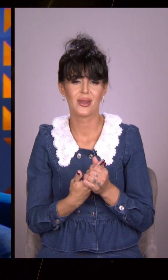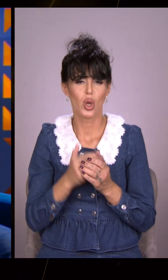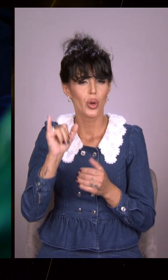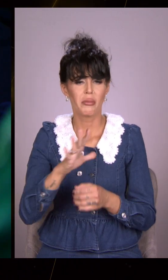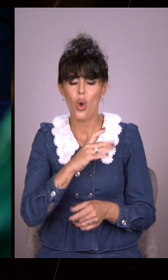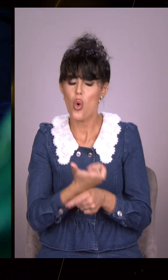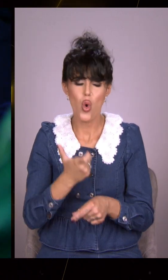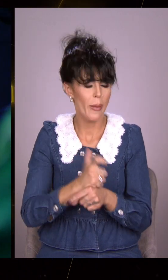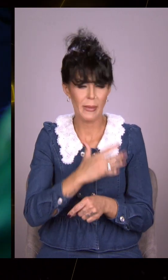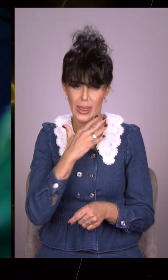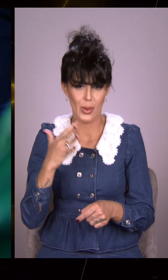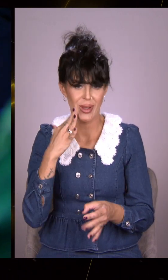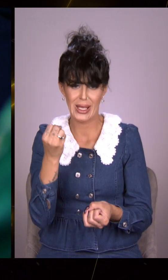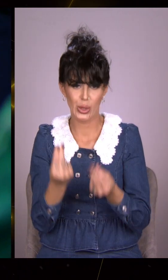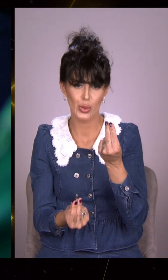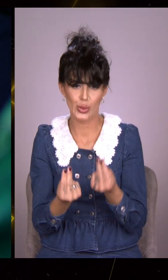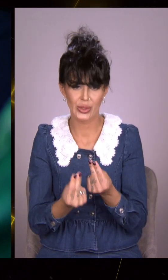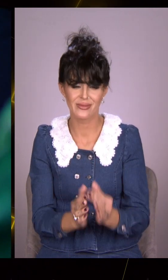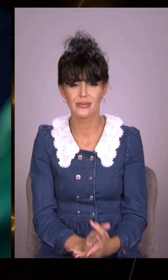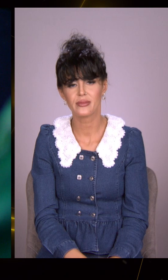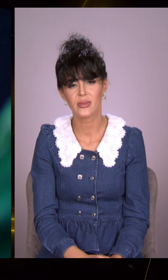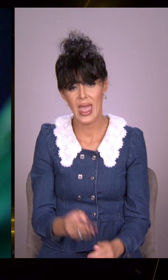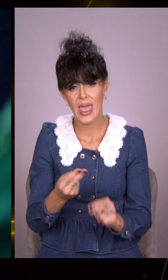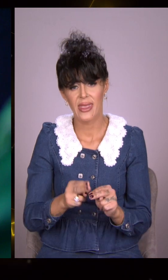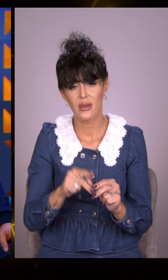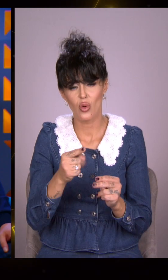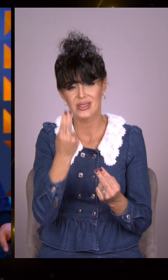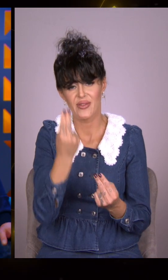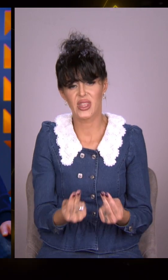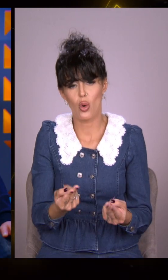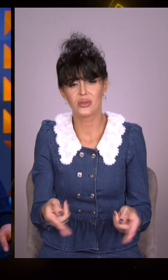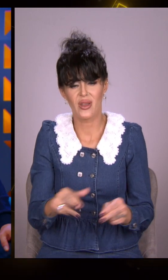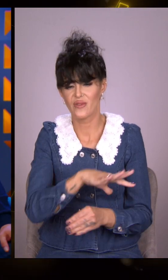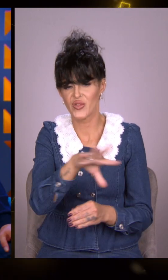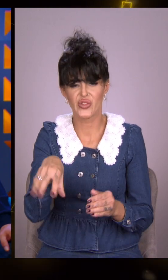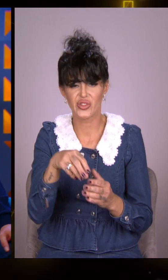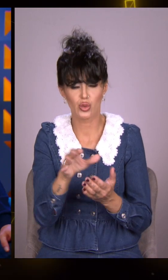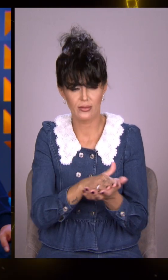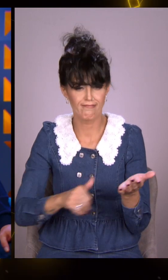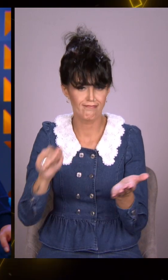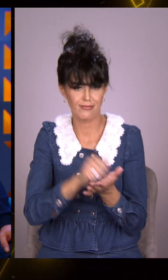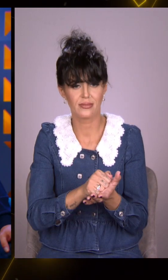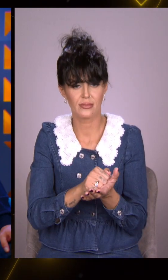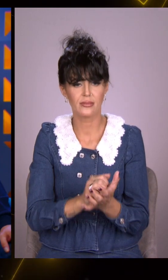було. Я так розумію, це все, що вціліло? Ну так, там більше нічого.